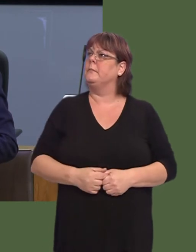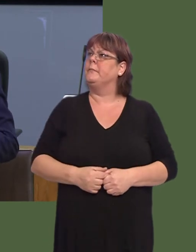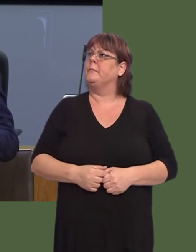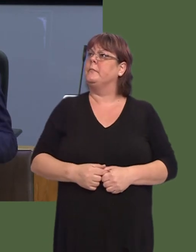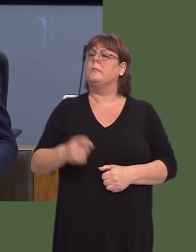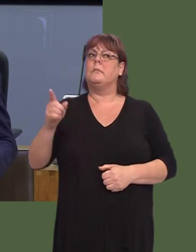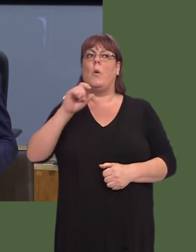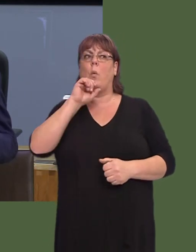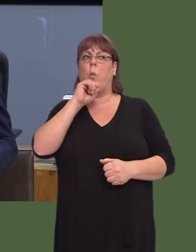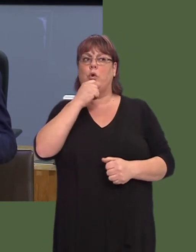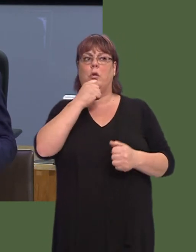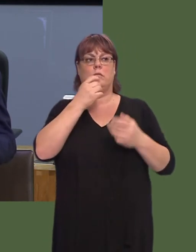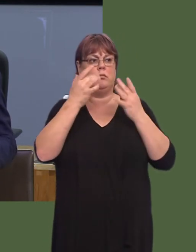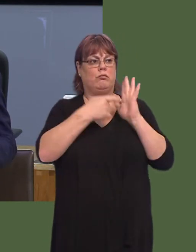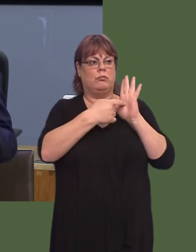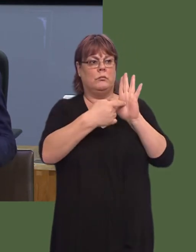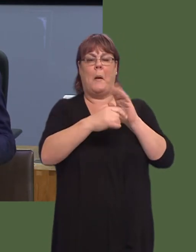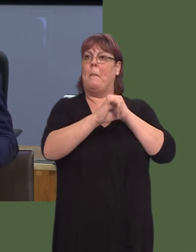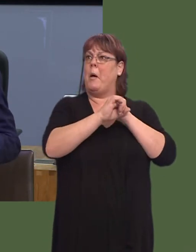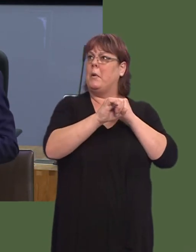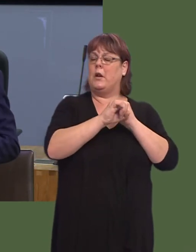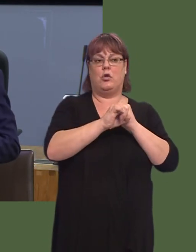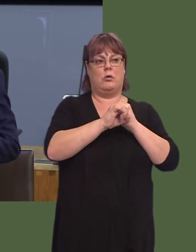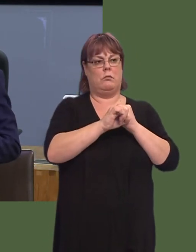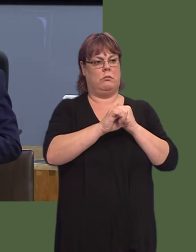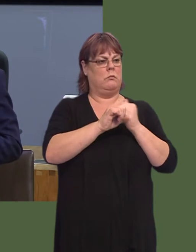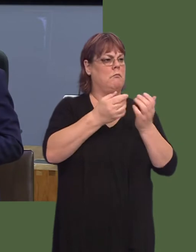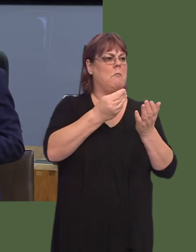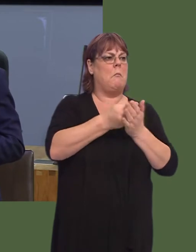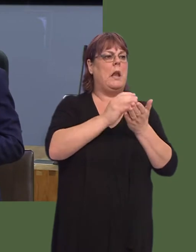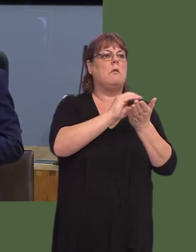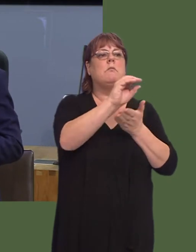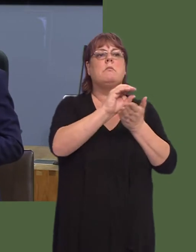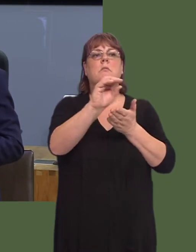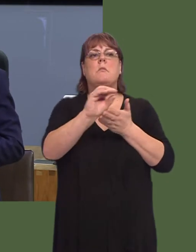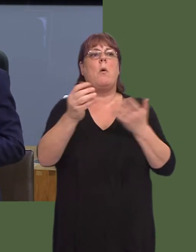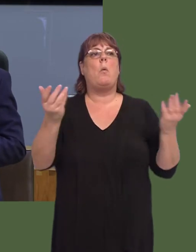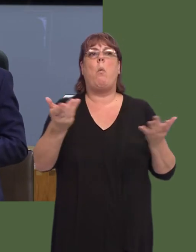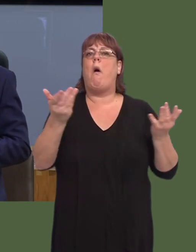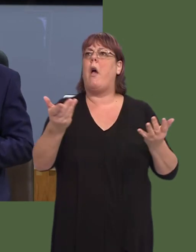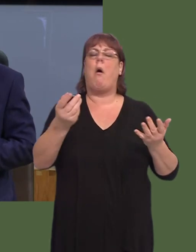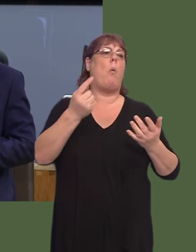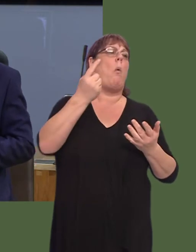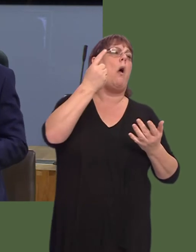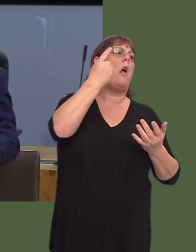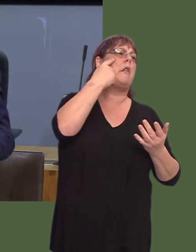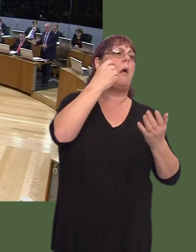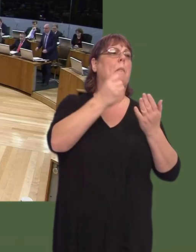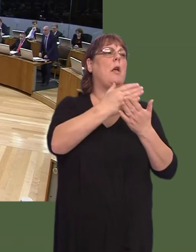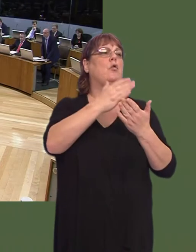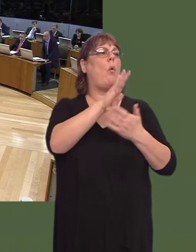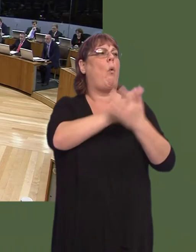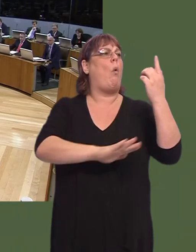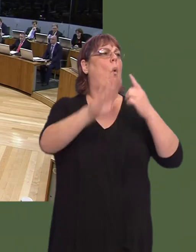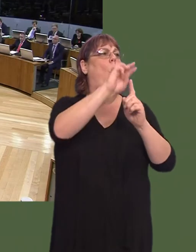gyhoeddi dadansoddiad o ble mae'r arian hwnnw wedi ei dderbyn, fel y gallwn ni weld fod pob rhan o Gymru wedi elwa o'r